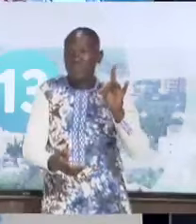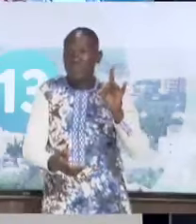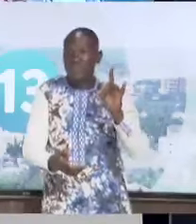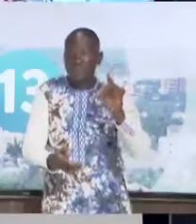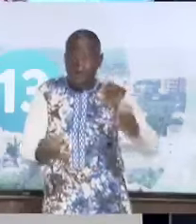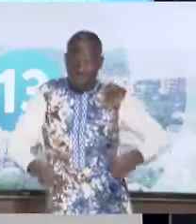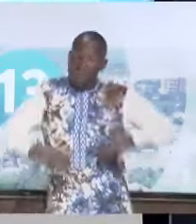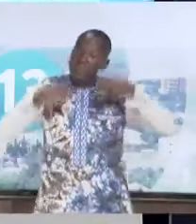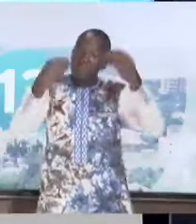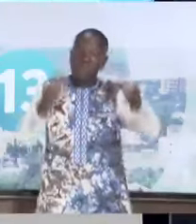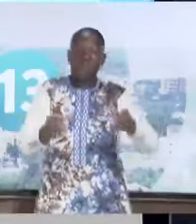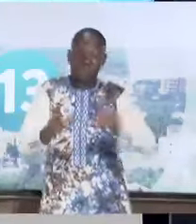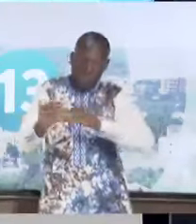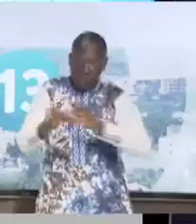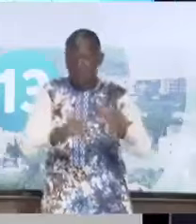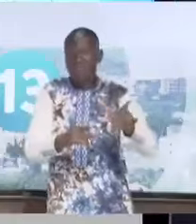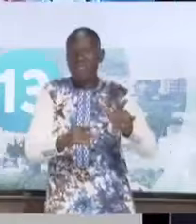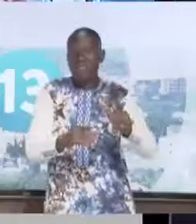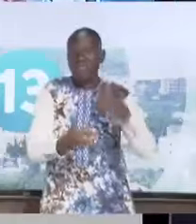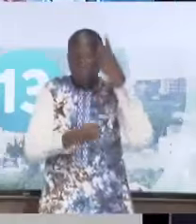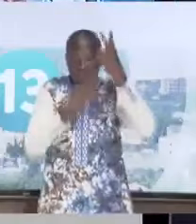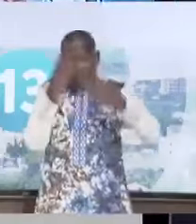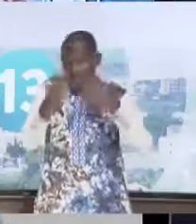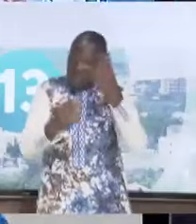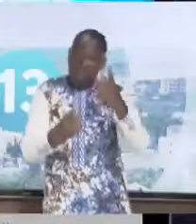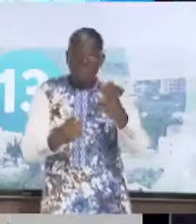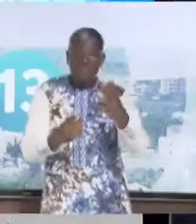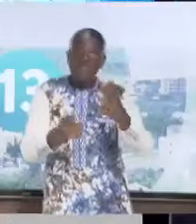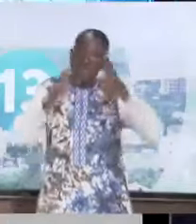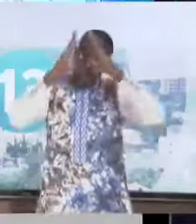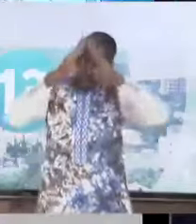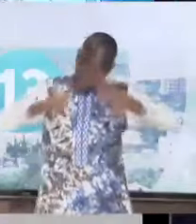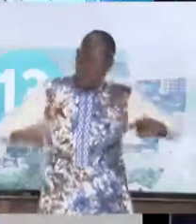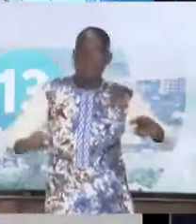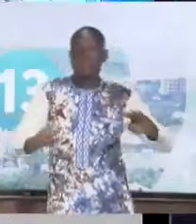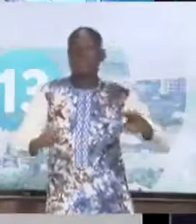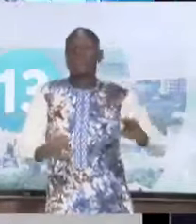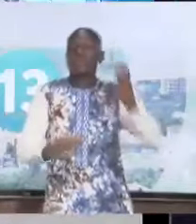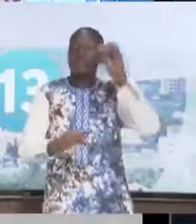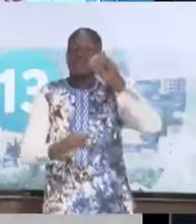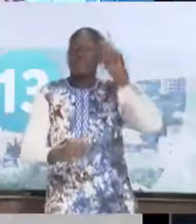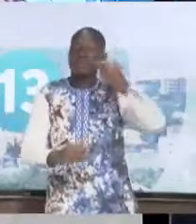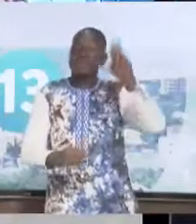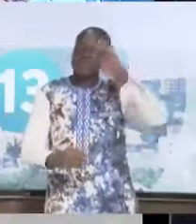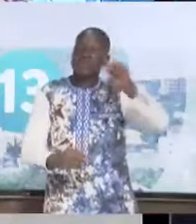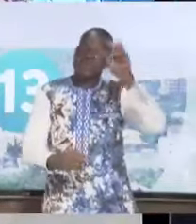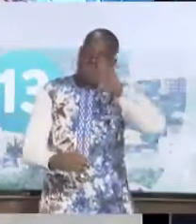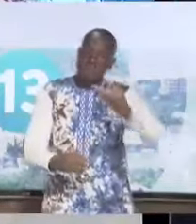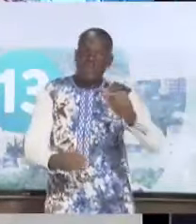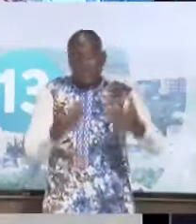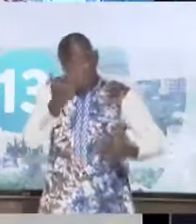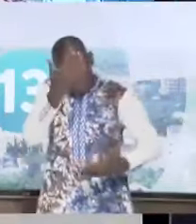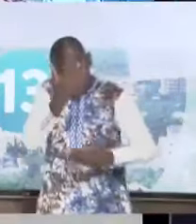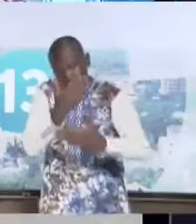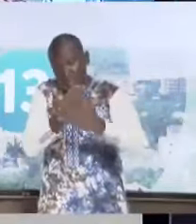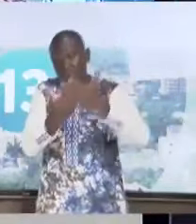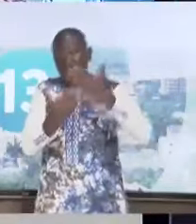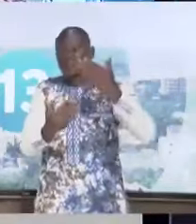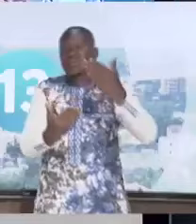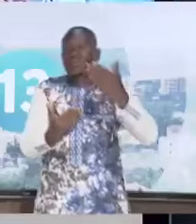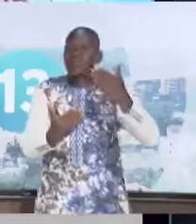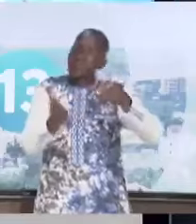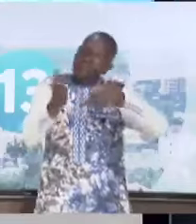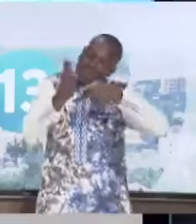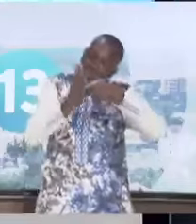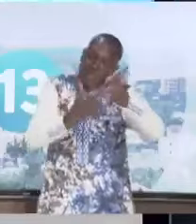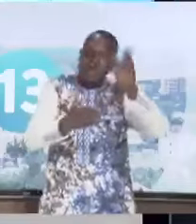remis en imprimé, vous pouvez nous voir en agence. Si vous tenez à l'avoir, on va vous l'imprimer. Mais nous vous donnons également des facilités pour donc régler cette facture.